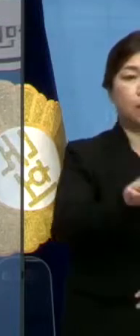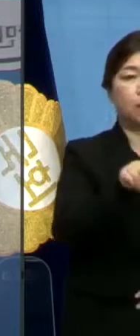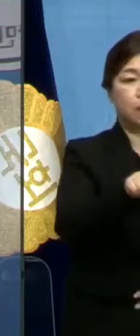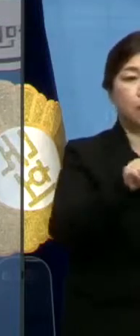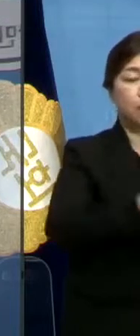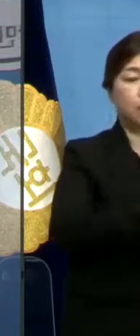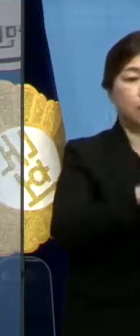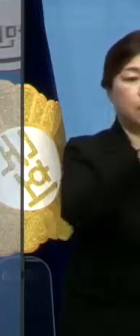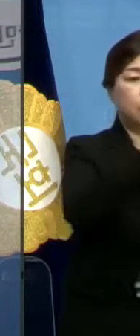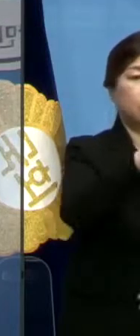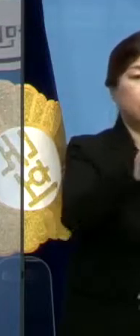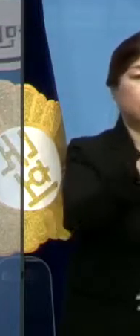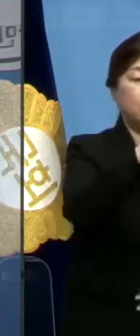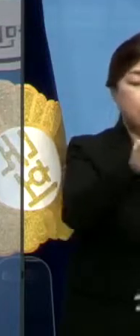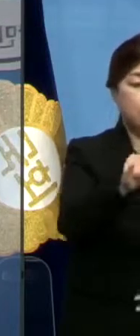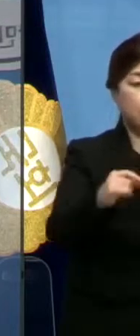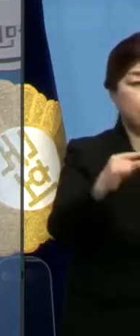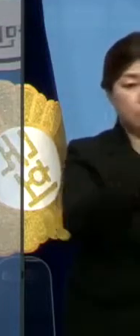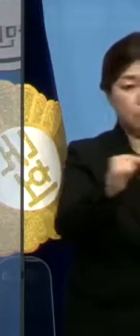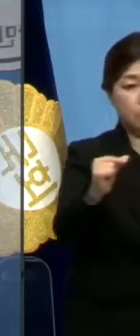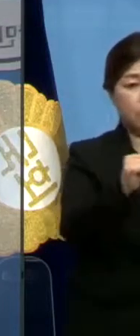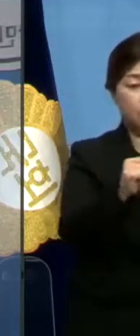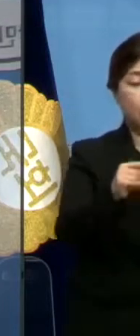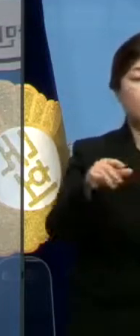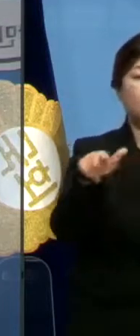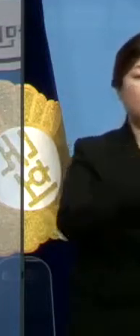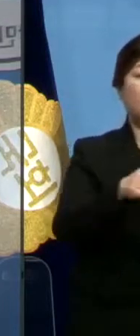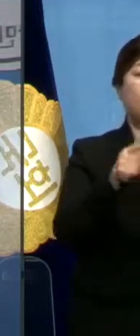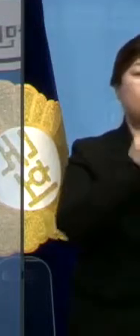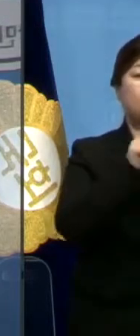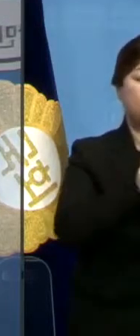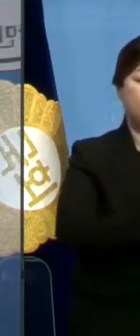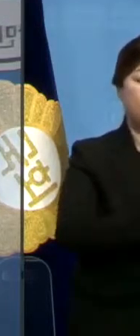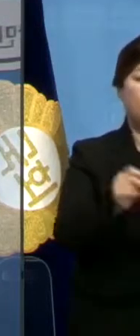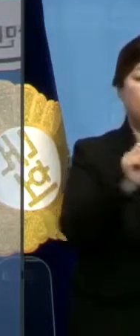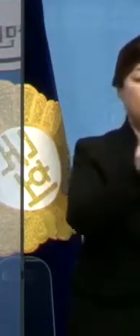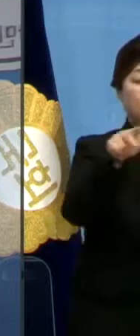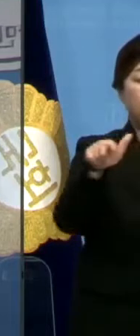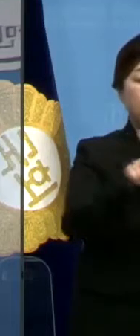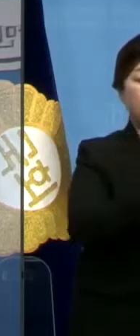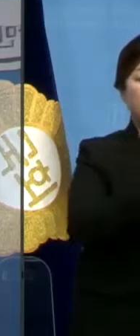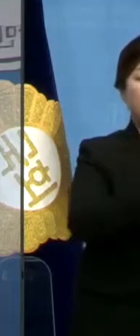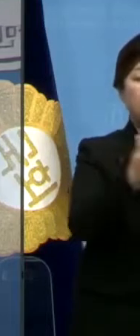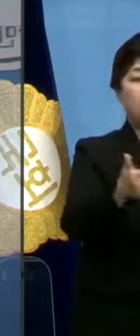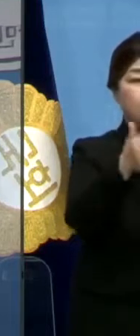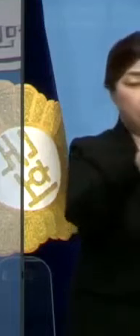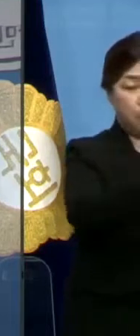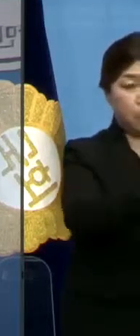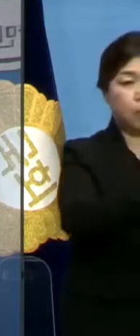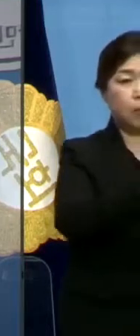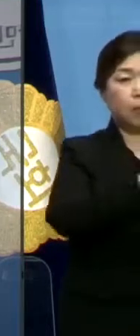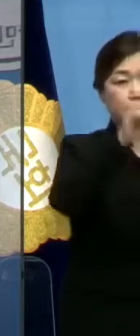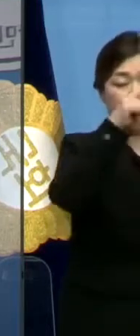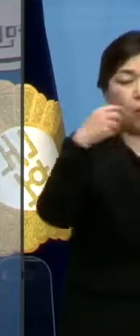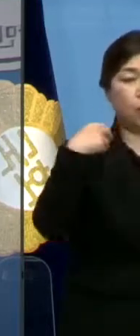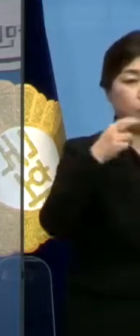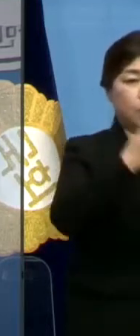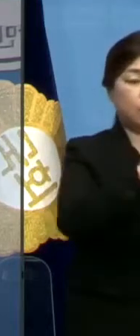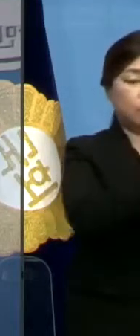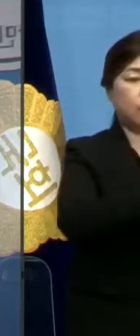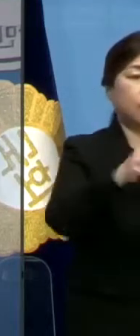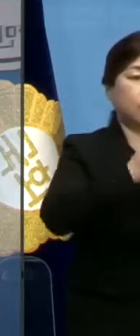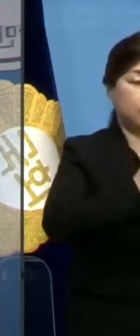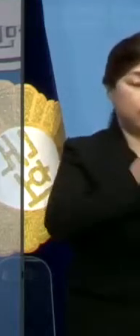이는 신천지 등 극히 일부의 문제이고 대부분의 종교 시설에서는 정부 지침을